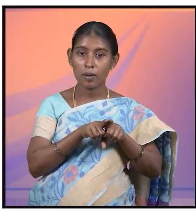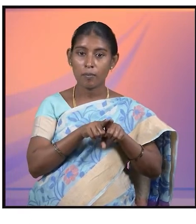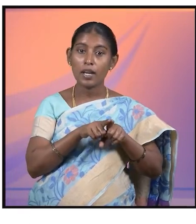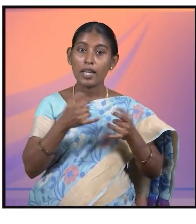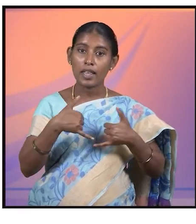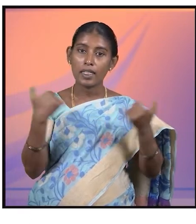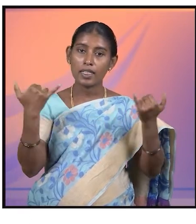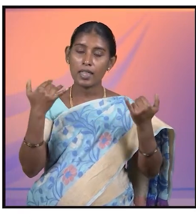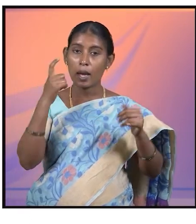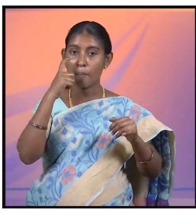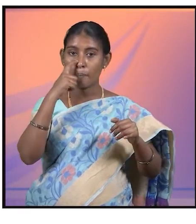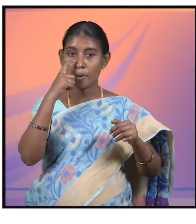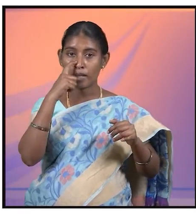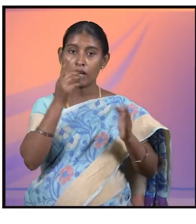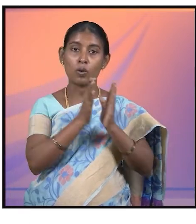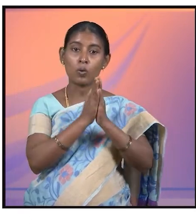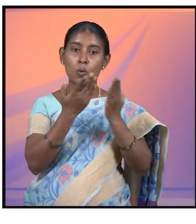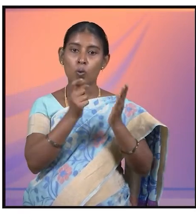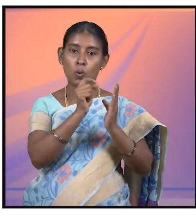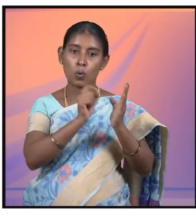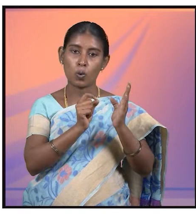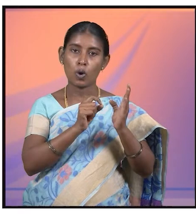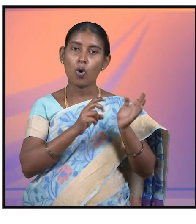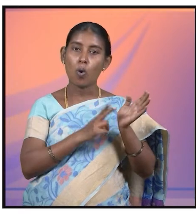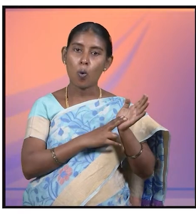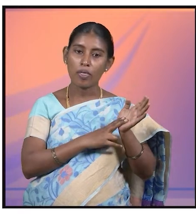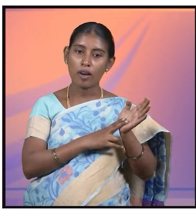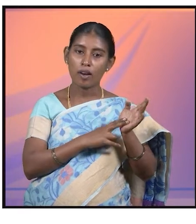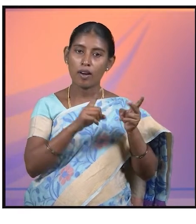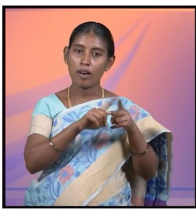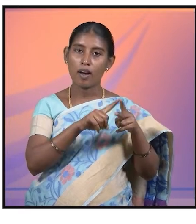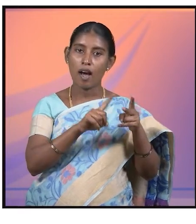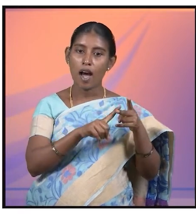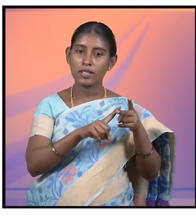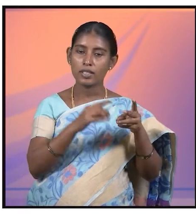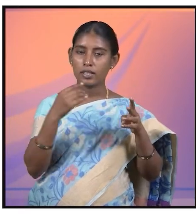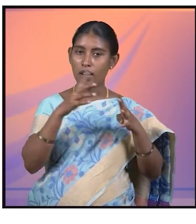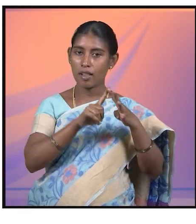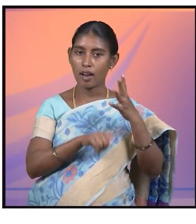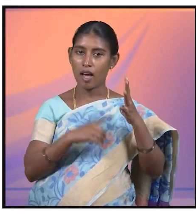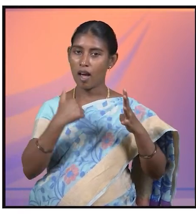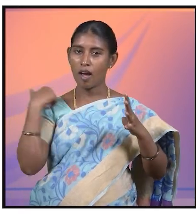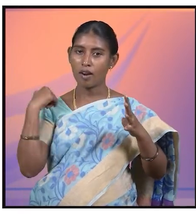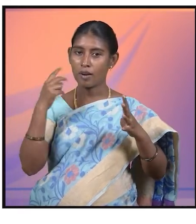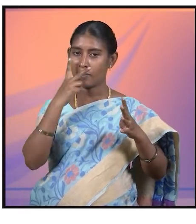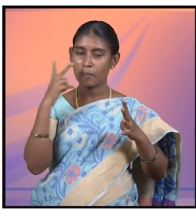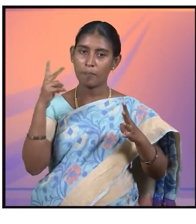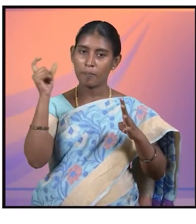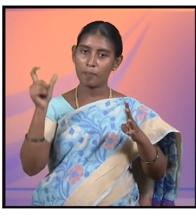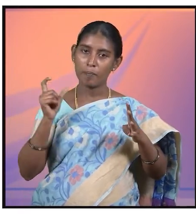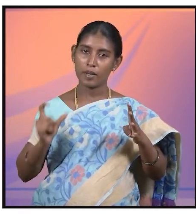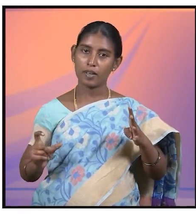இந்திய பெண்கள் என்ற நூலில் நோதா, அக்ரிஷ்ட பாஷா, ஷிகாத்த நிவாவரி,